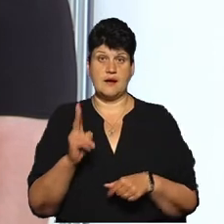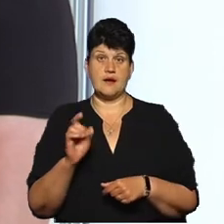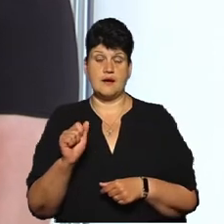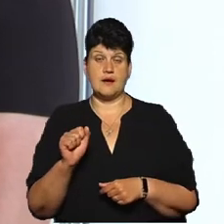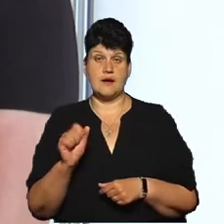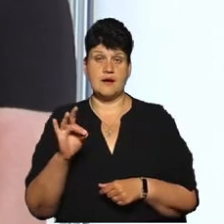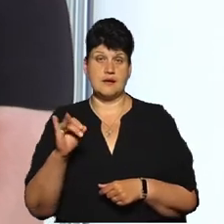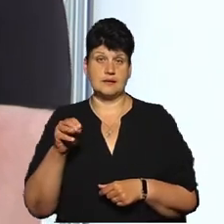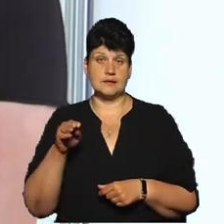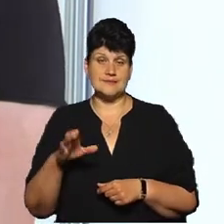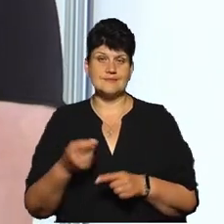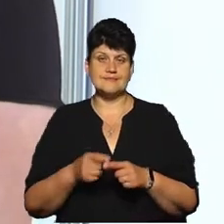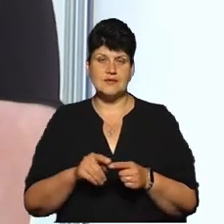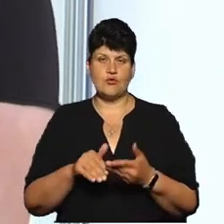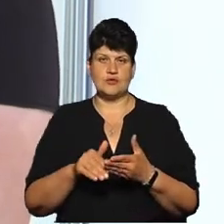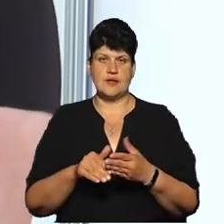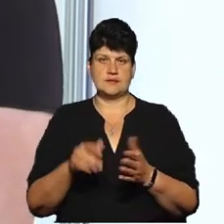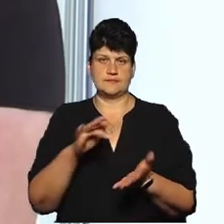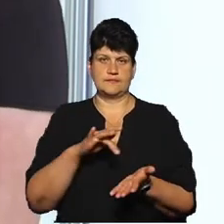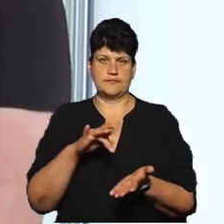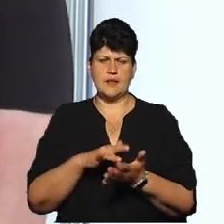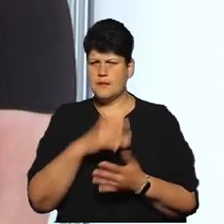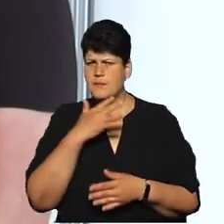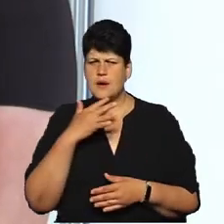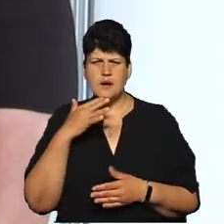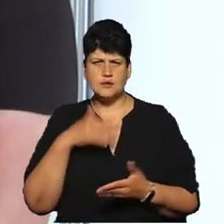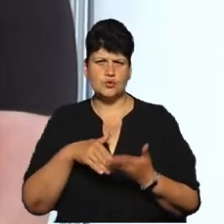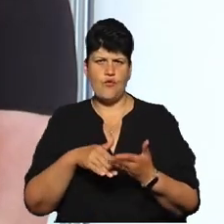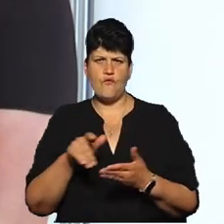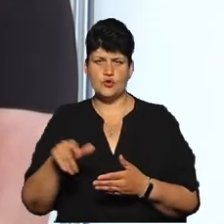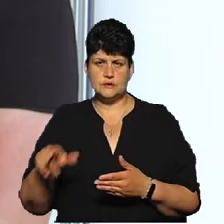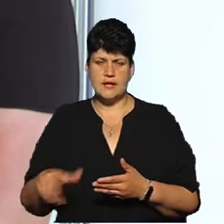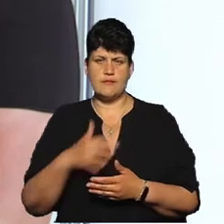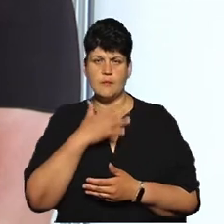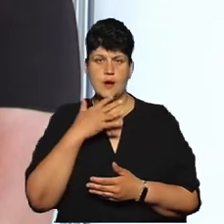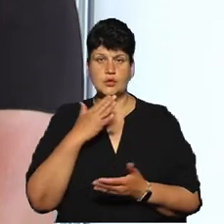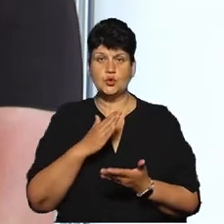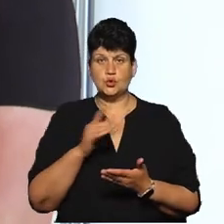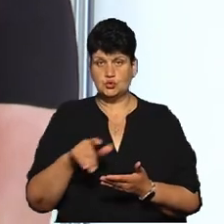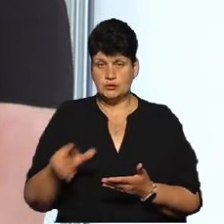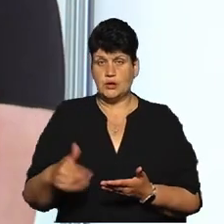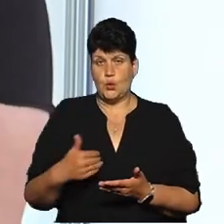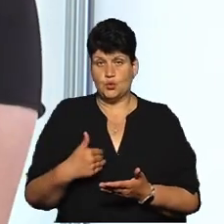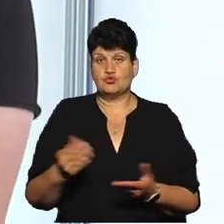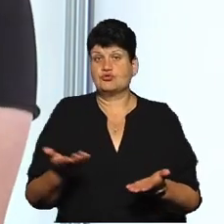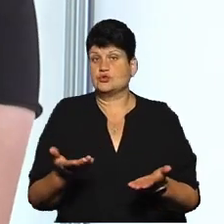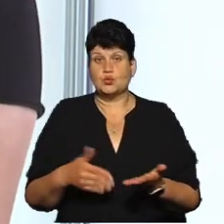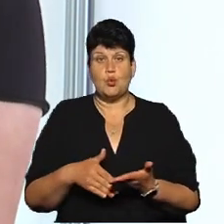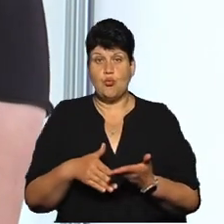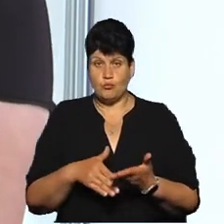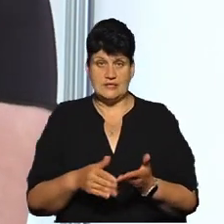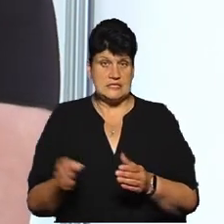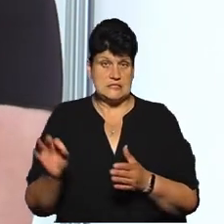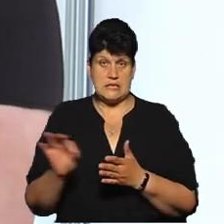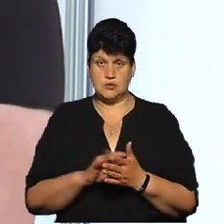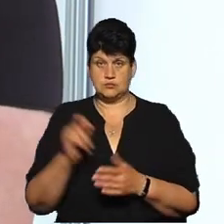хаб. І багато дуже волонтерів, багато тих людей, які хочуть чимось допомогти, якщо щось тільки це, зразу приїжджають сюди. Це і так вже,